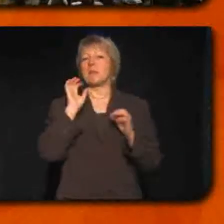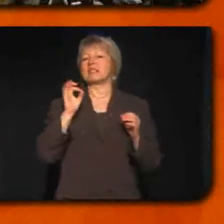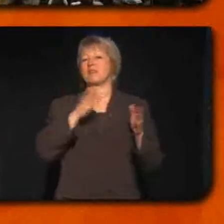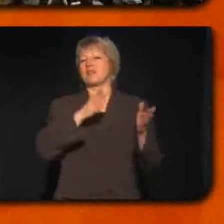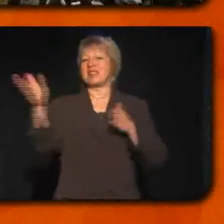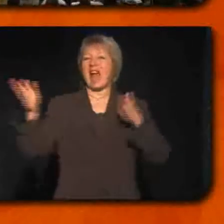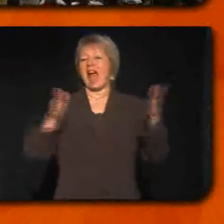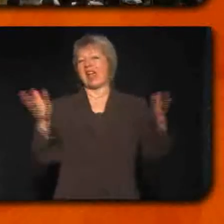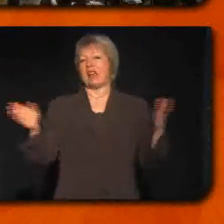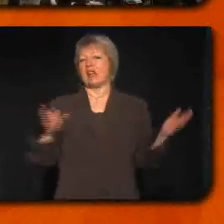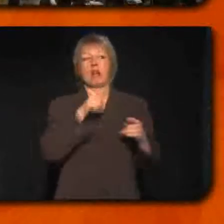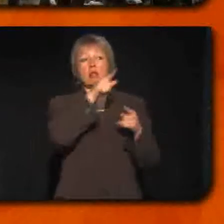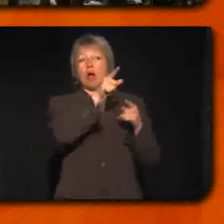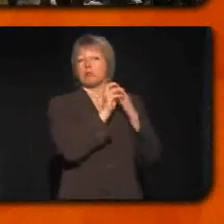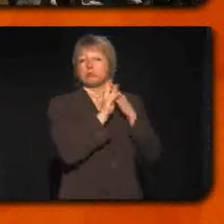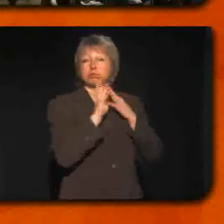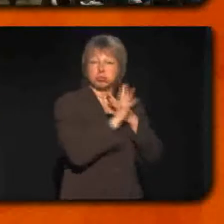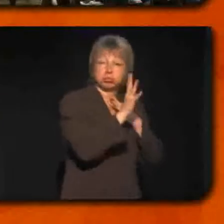nicht